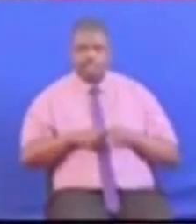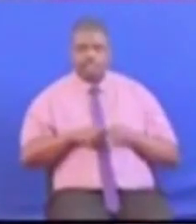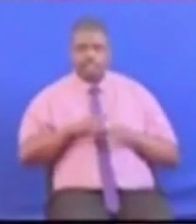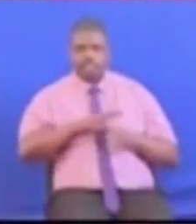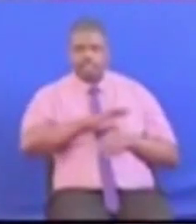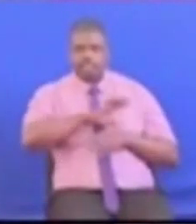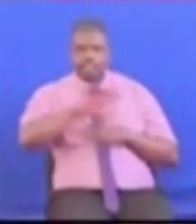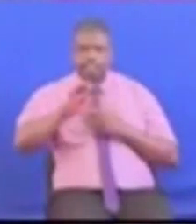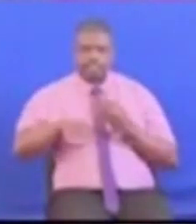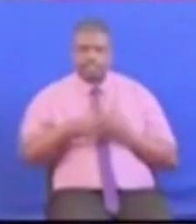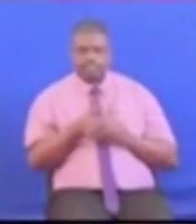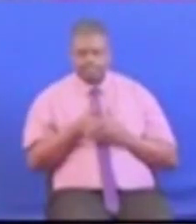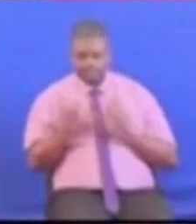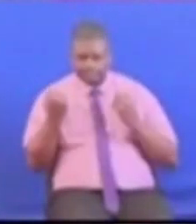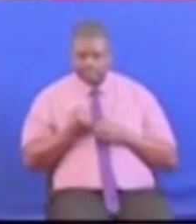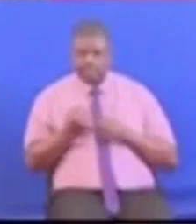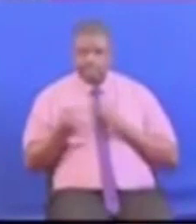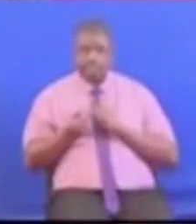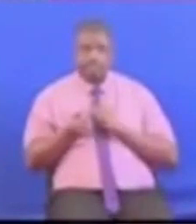jambo ambalo si kweli.